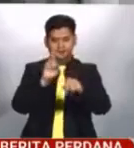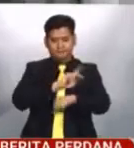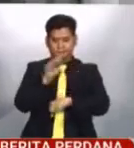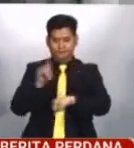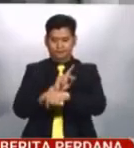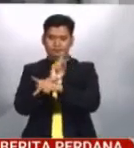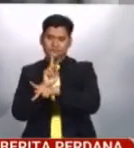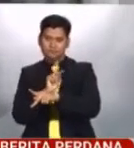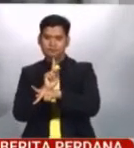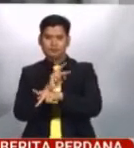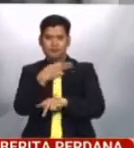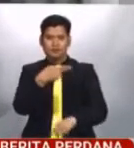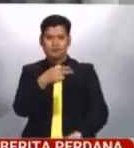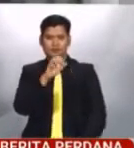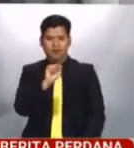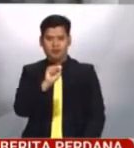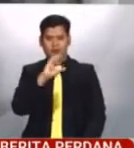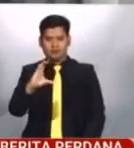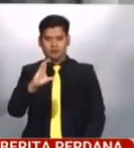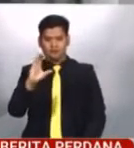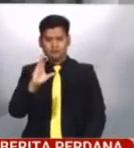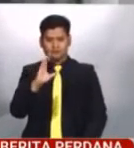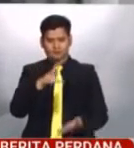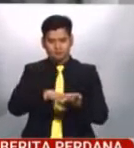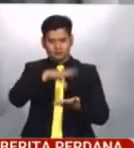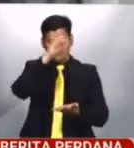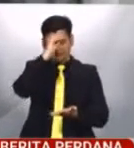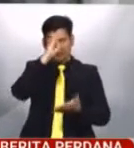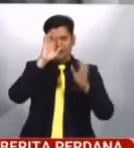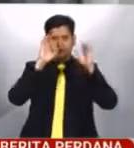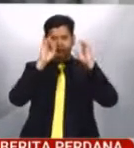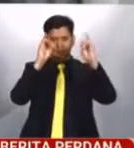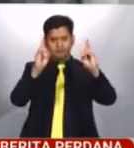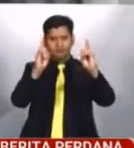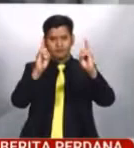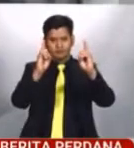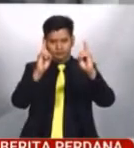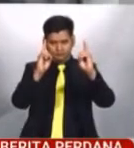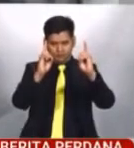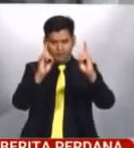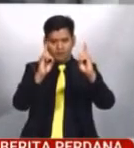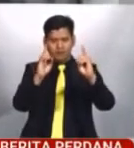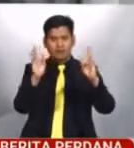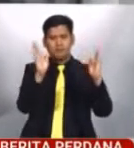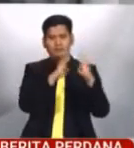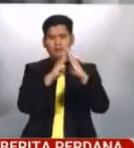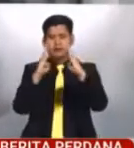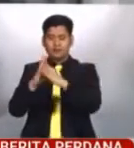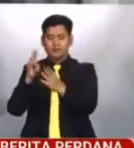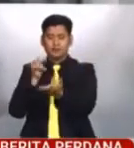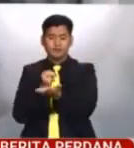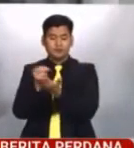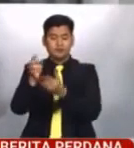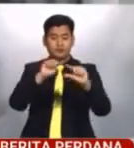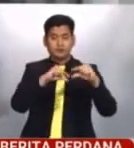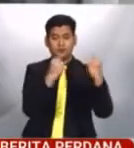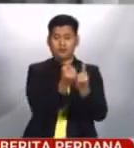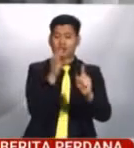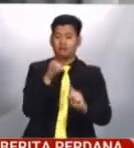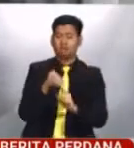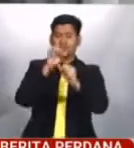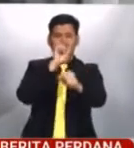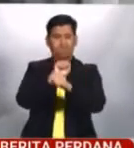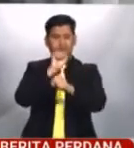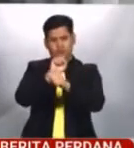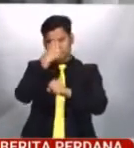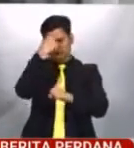Pusat Pengawasan HSC Academy Kepimpinan Pendidikan Tinggi AKAP Bandar Ensek nilai sekumpulan pasukan khas